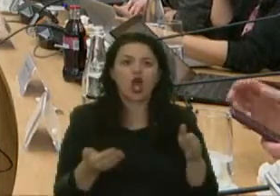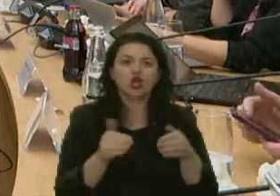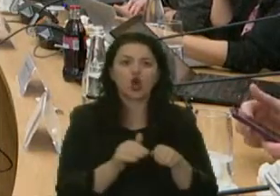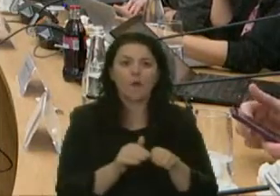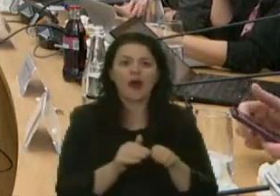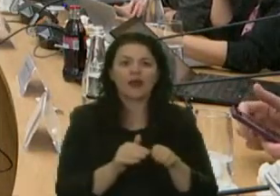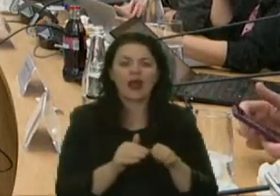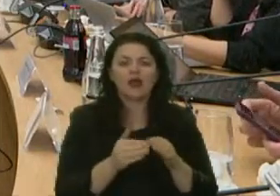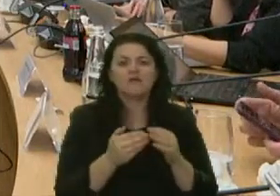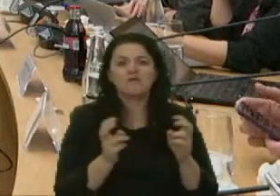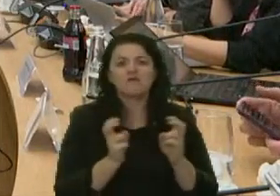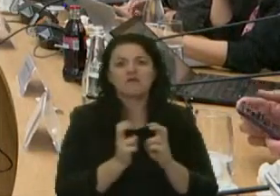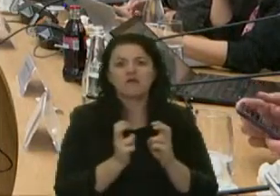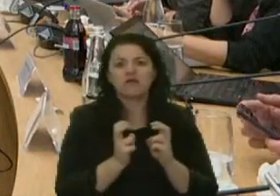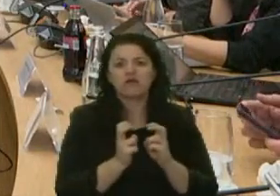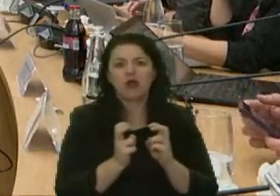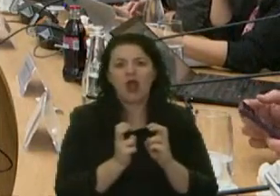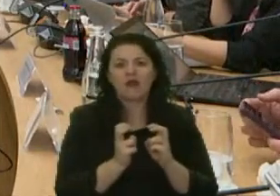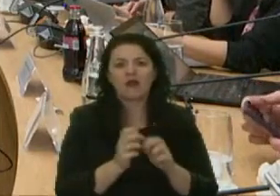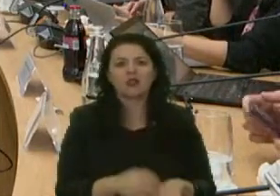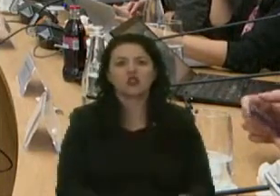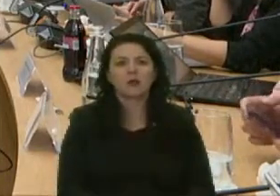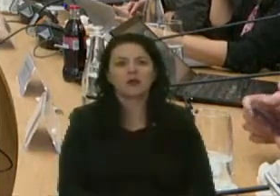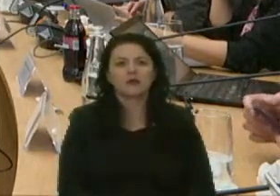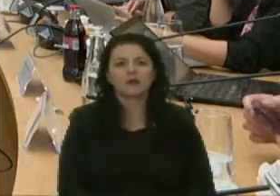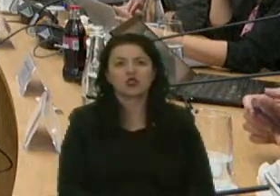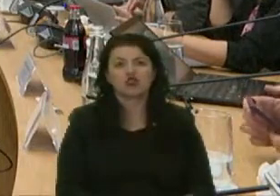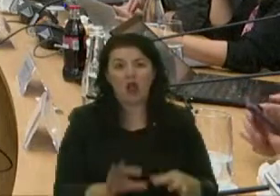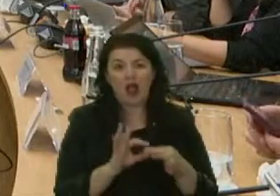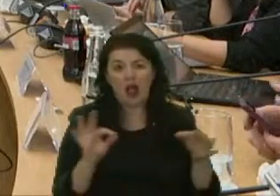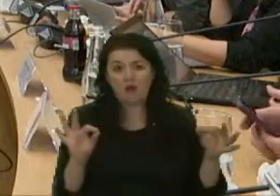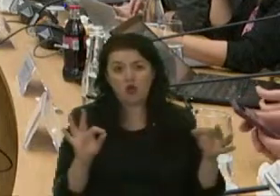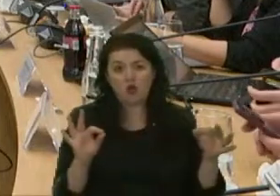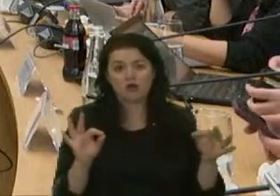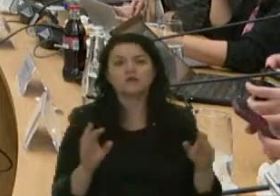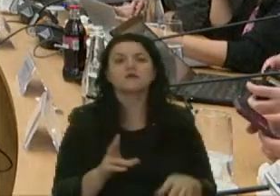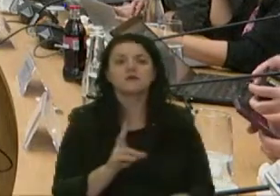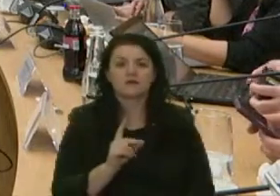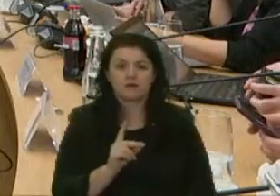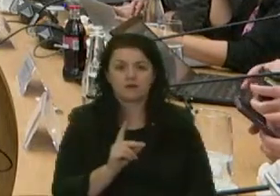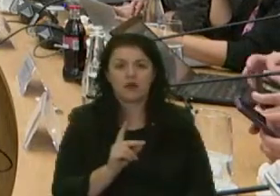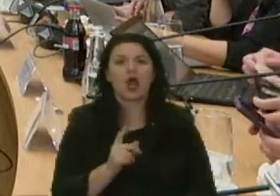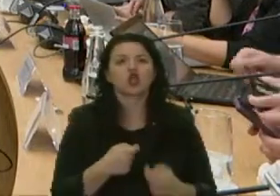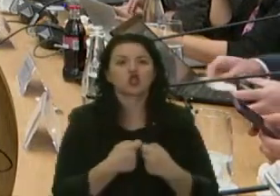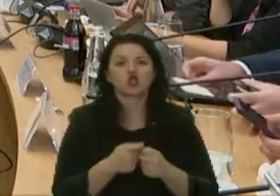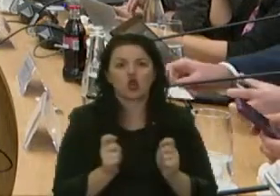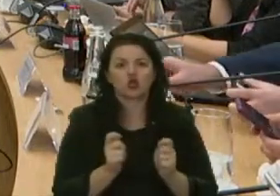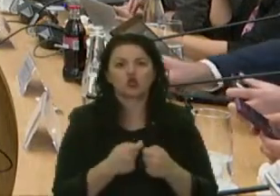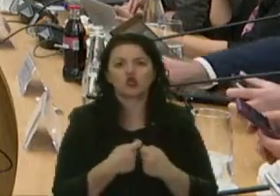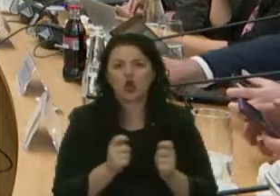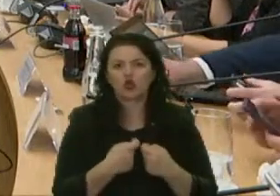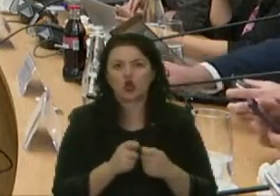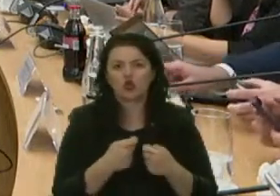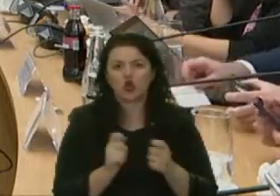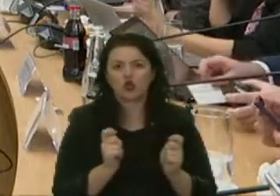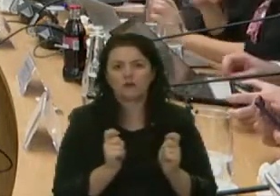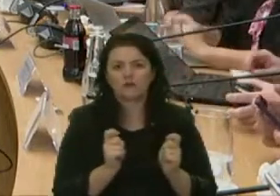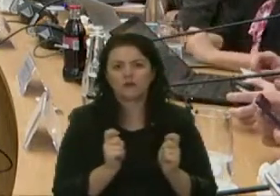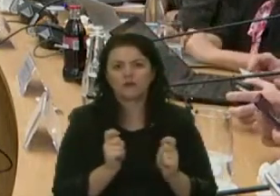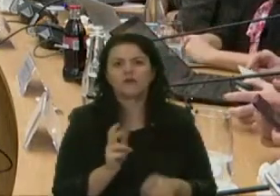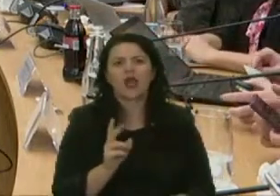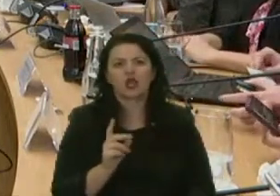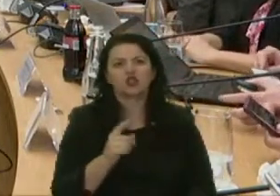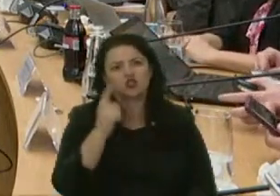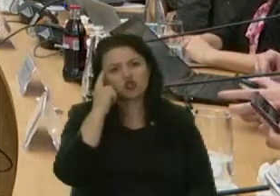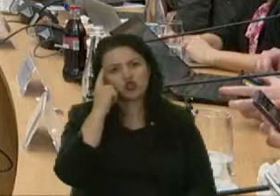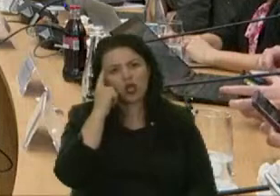țele aeriene și cablul orice Deci atât tot cablu energie tot tot tot pentru că acolo Știu că